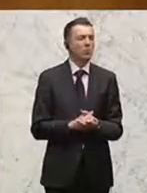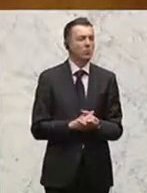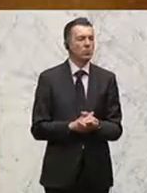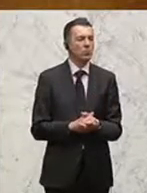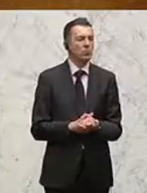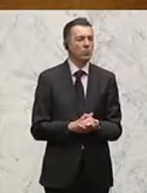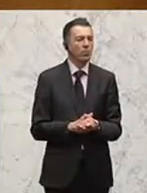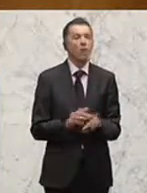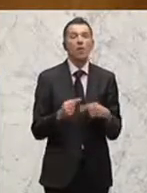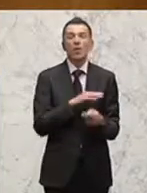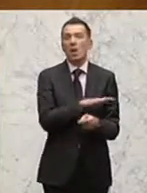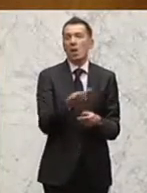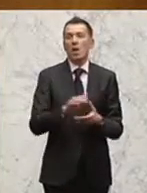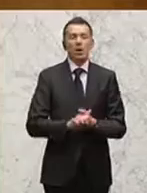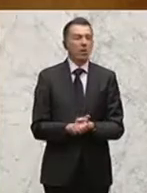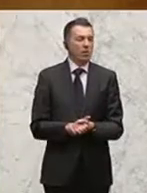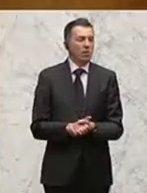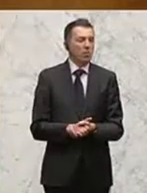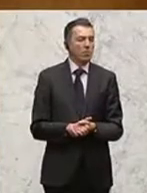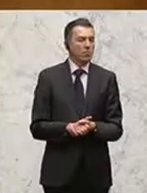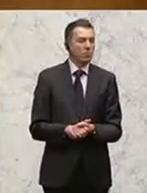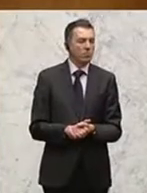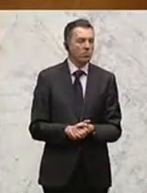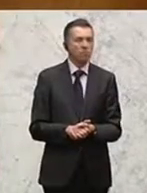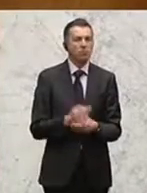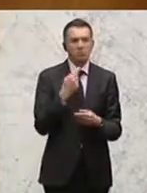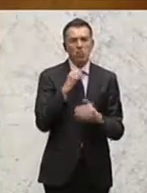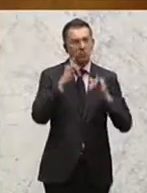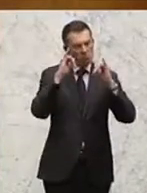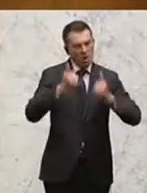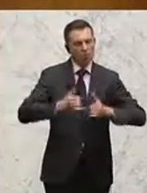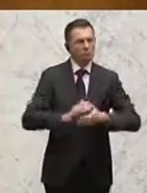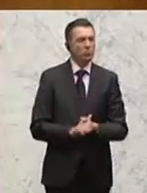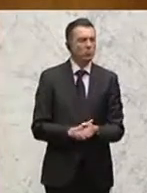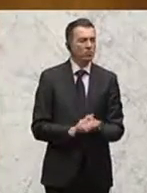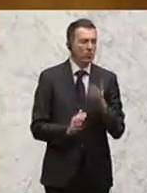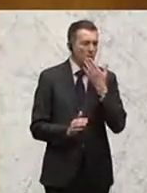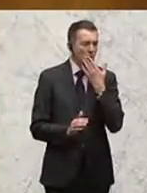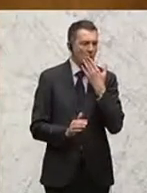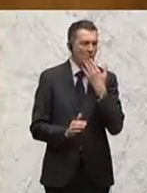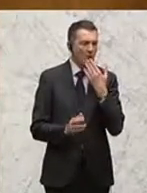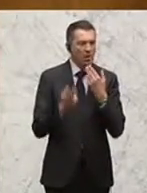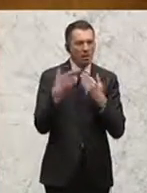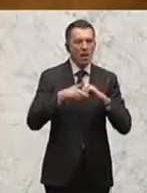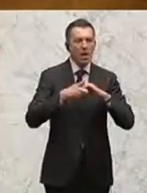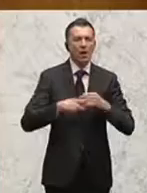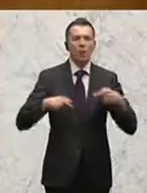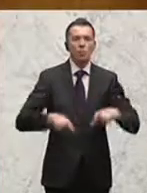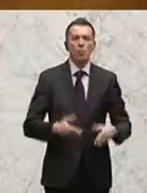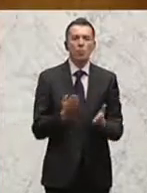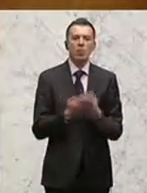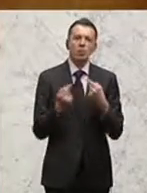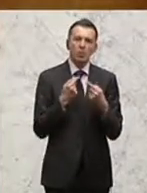geht darum, dass wir uns alle dazu bekennen. Der Herr Klubobmann hat es